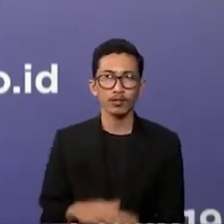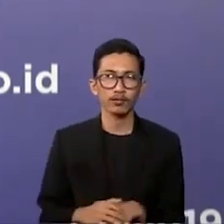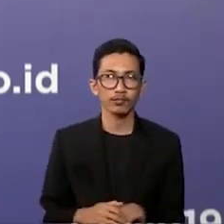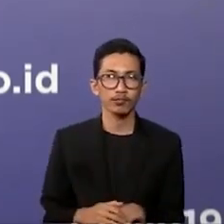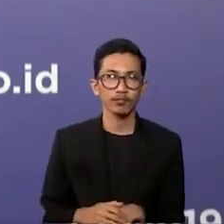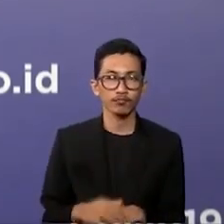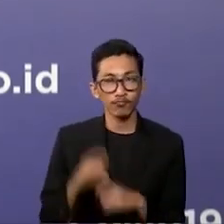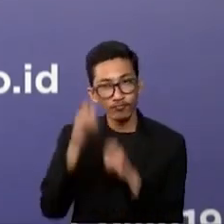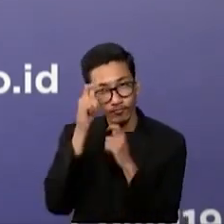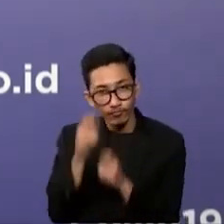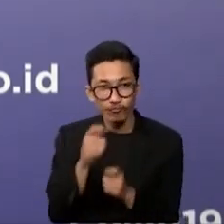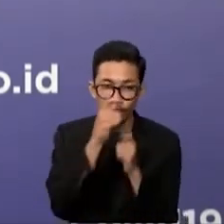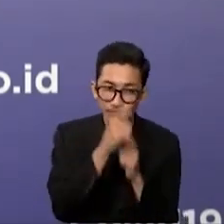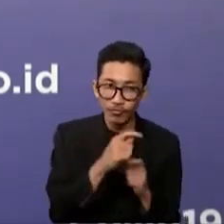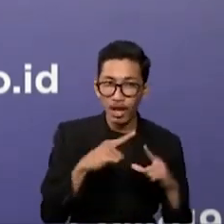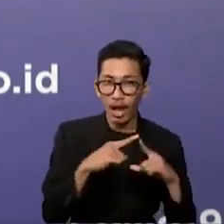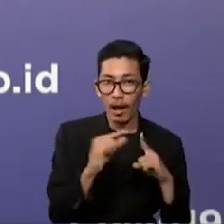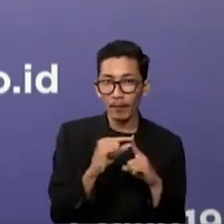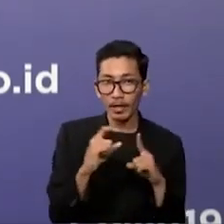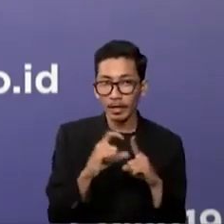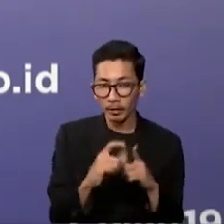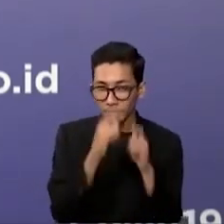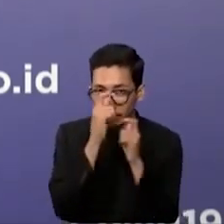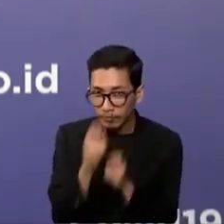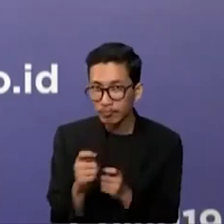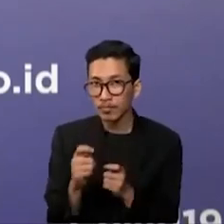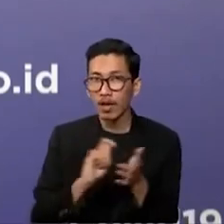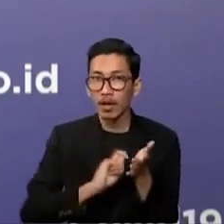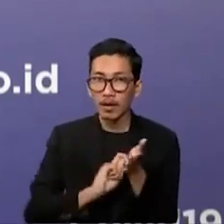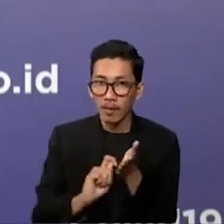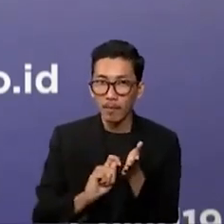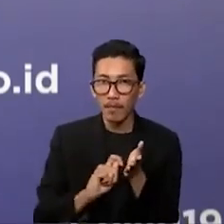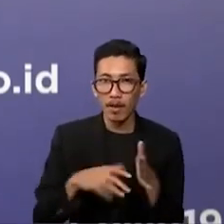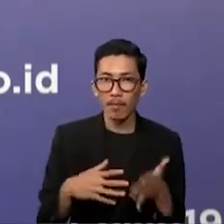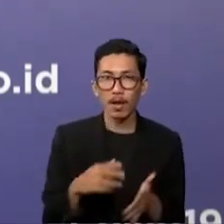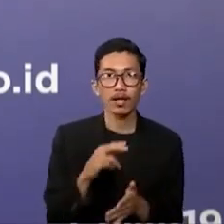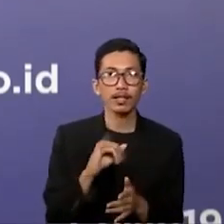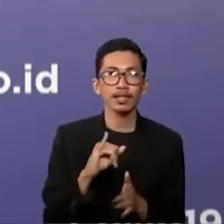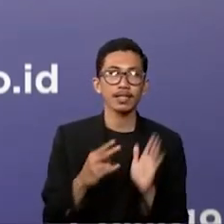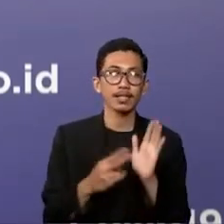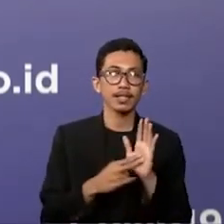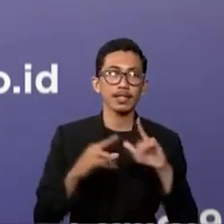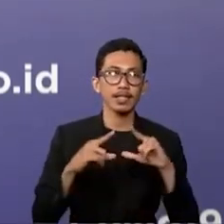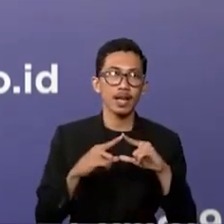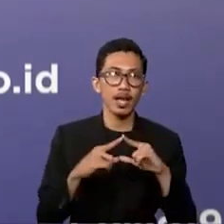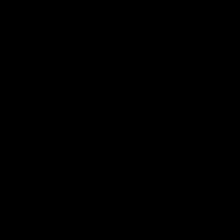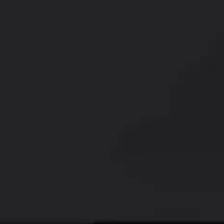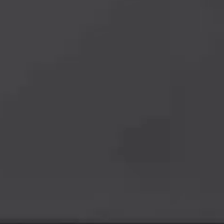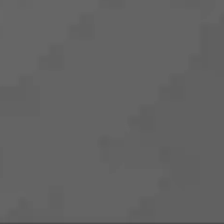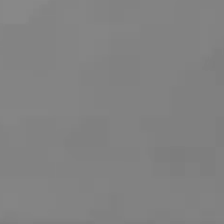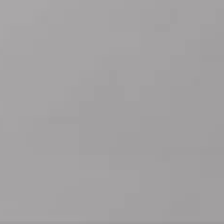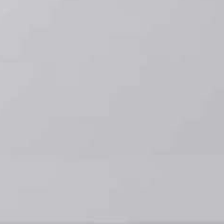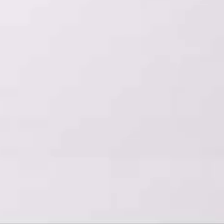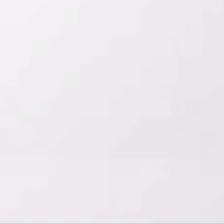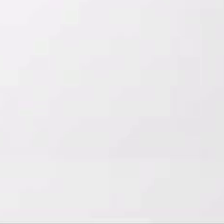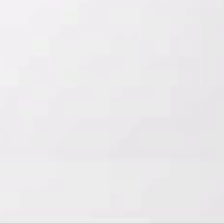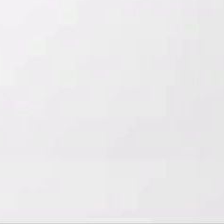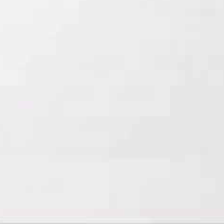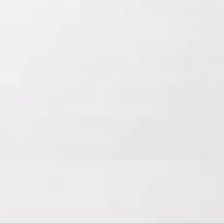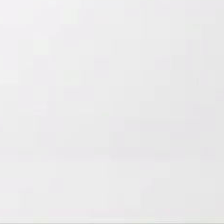APBD karya anak negeri ini produk tersebut pun diberi nama Ina unit atau Indonesia bersatu